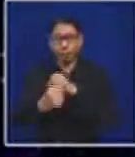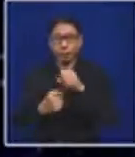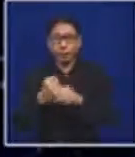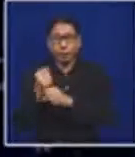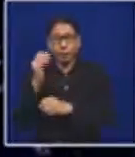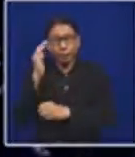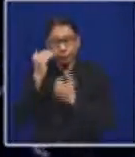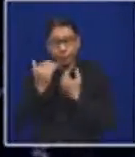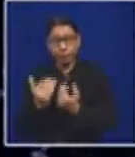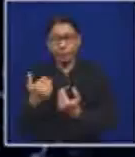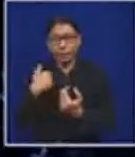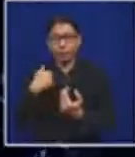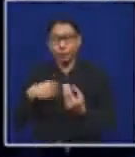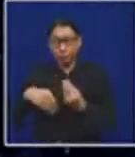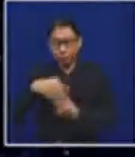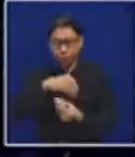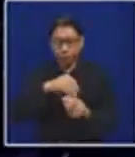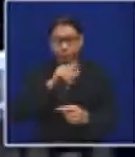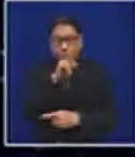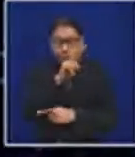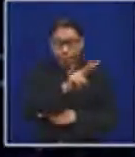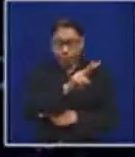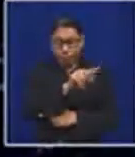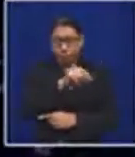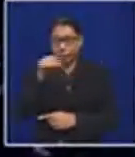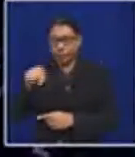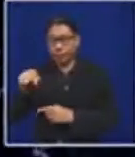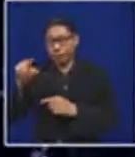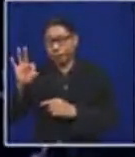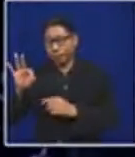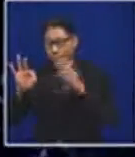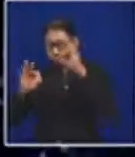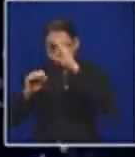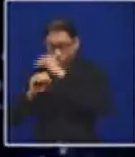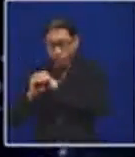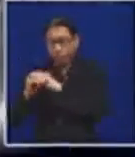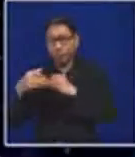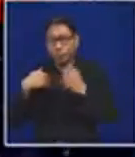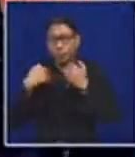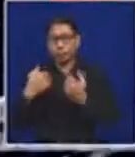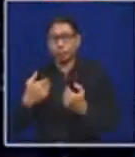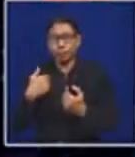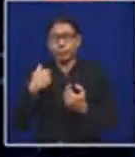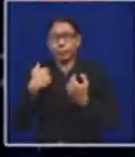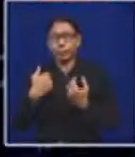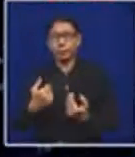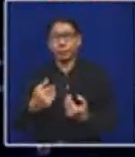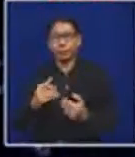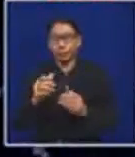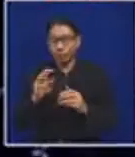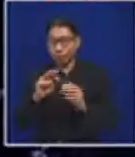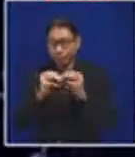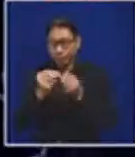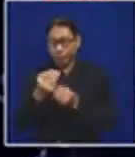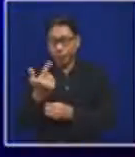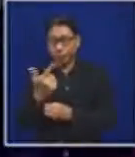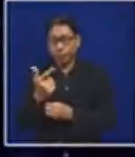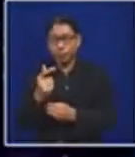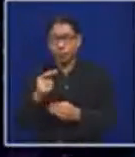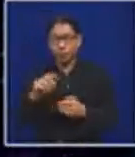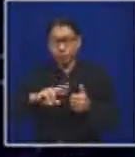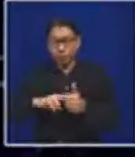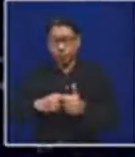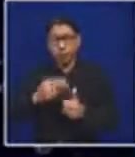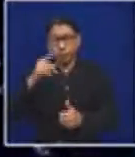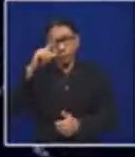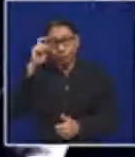พียง2รอบคือรอบบ่าย2โมงและรอบ1ทุ่มที่ Impact Arena เมืองทองธานีโดยจะเริ่มเปิดจำหน่ายบัตรในวันเสาร์ที่13กุมภา